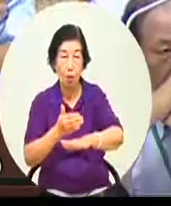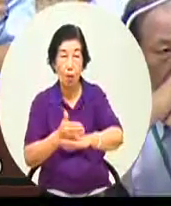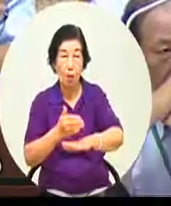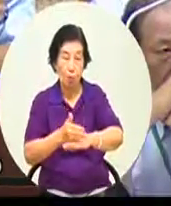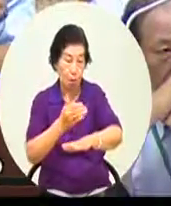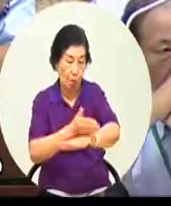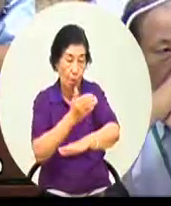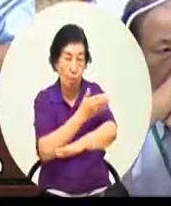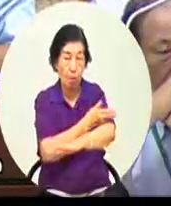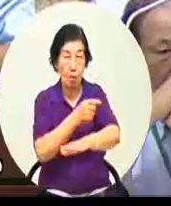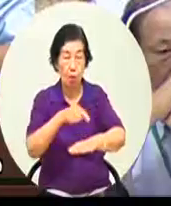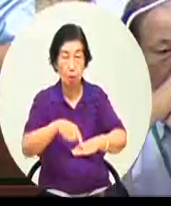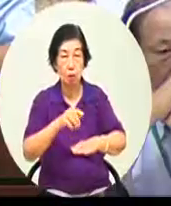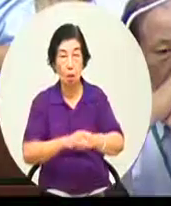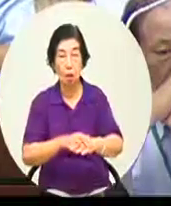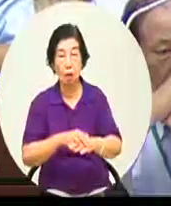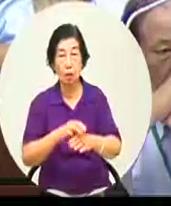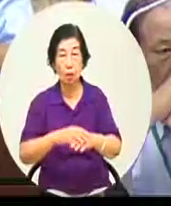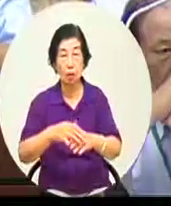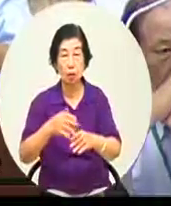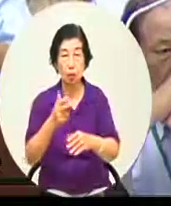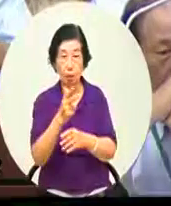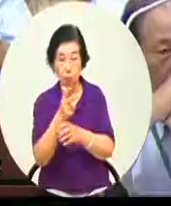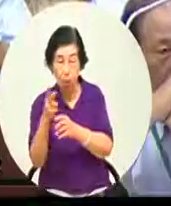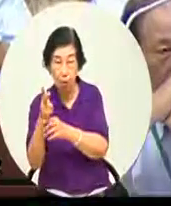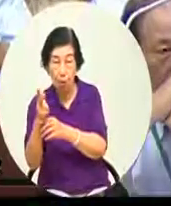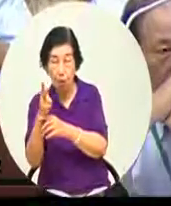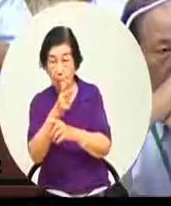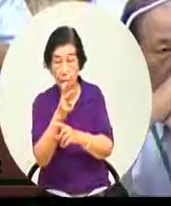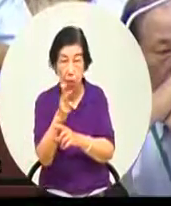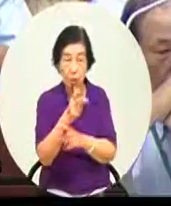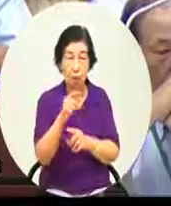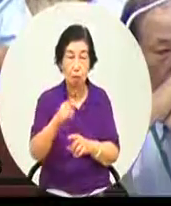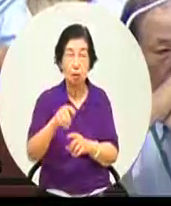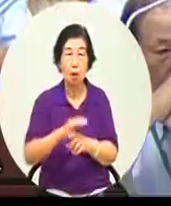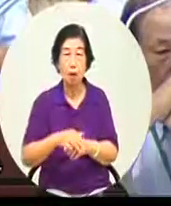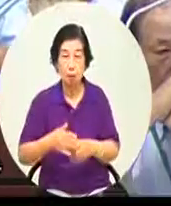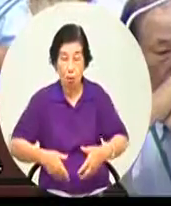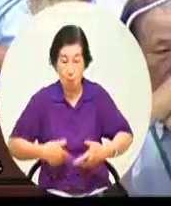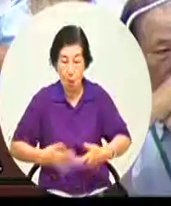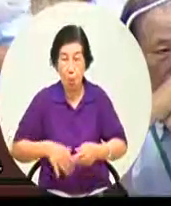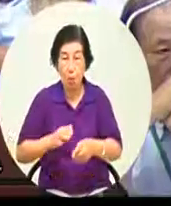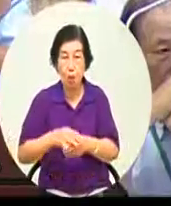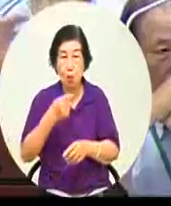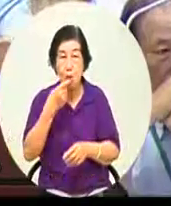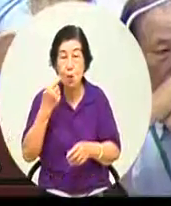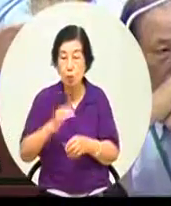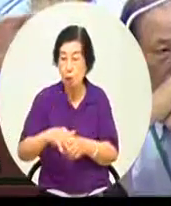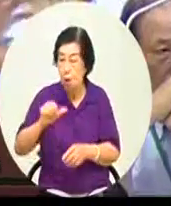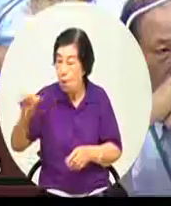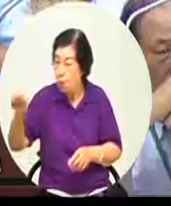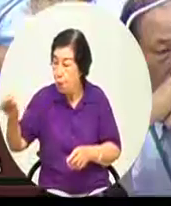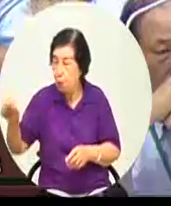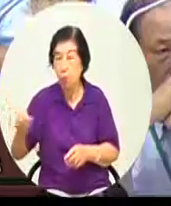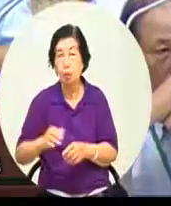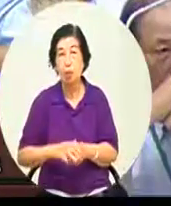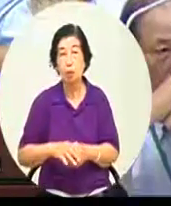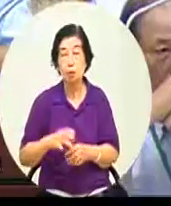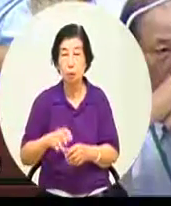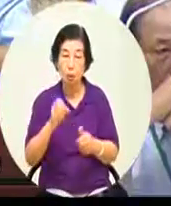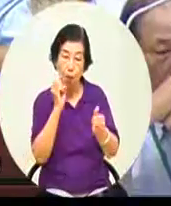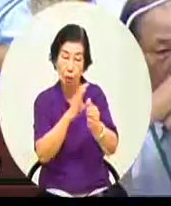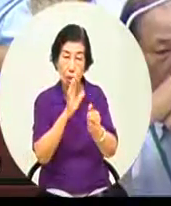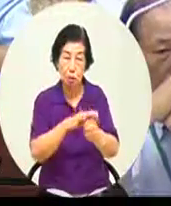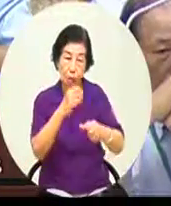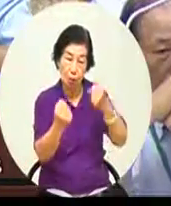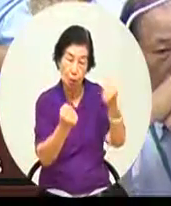监视器。那监视器里面，其实监视器之外，其实还有紧急按铃。那这些紧急按铃之后，就可以通知到我们驾驶员，然后立即做紧急的